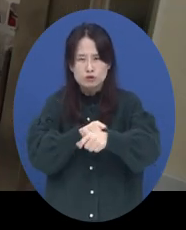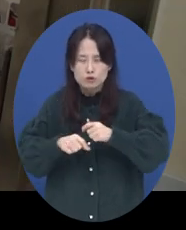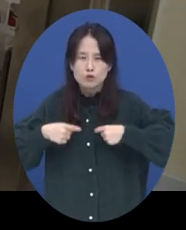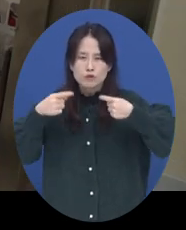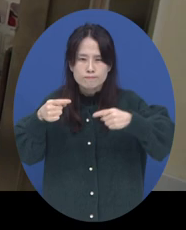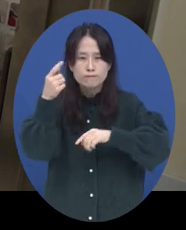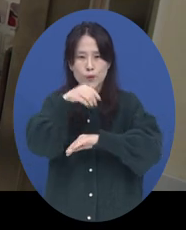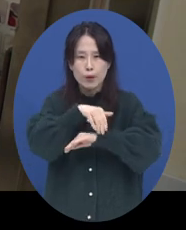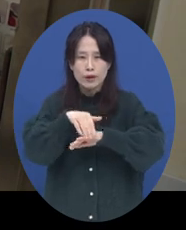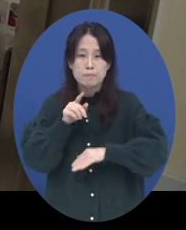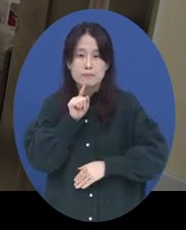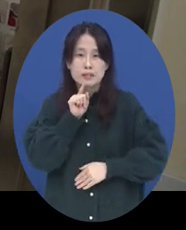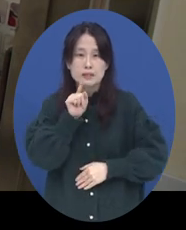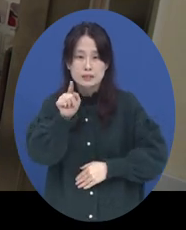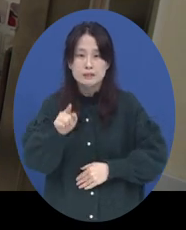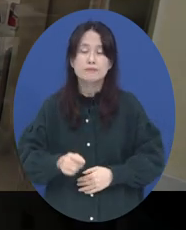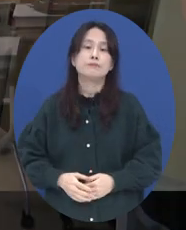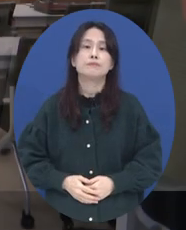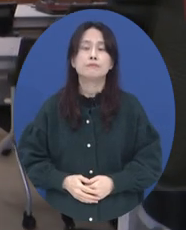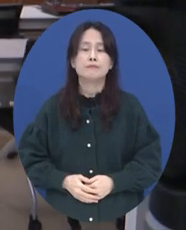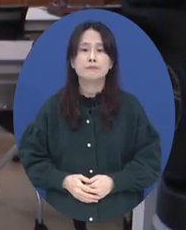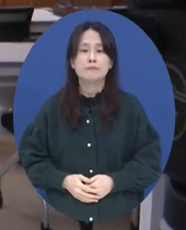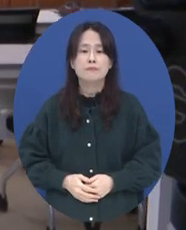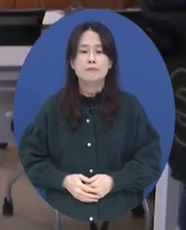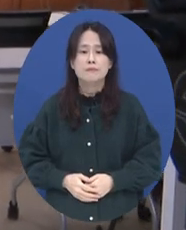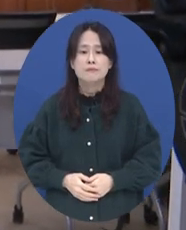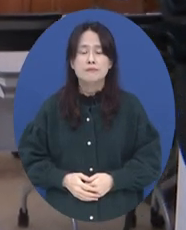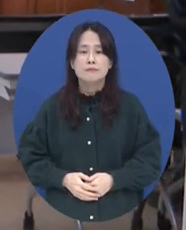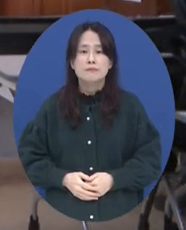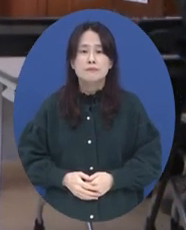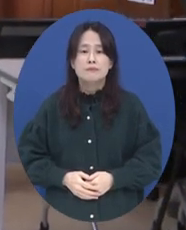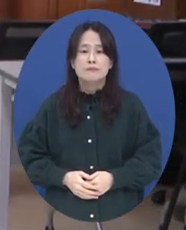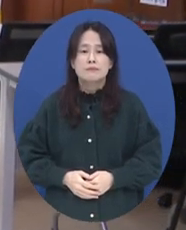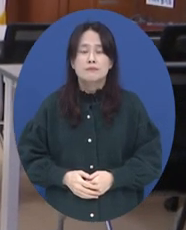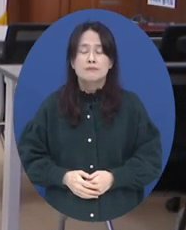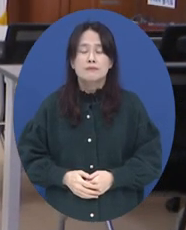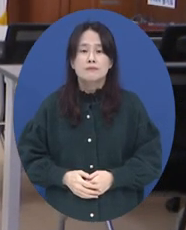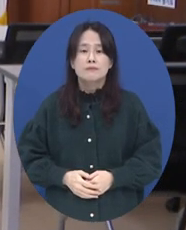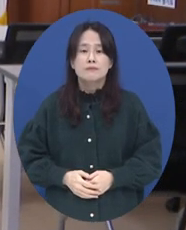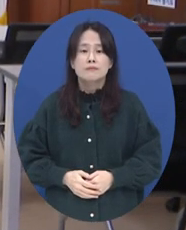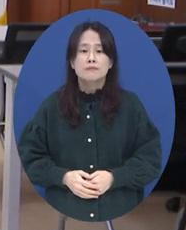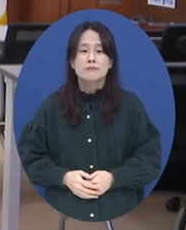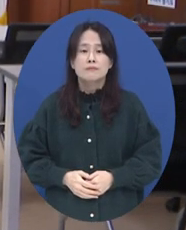적극 협력할 계획이라고 밝혔습니다. 경기지TV 최지연입니다.